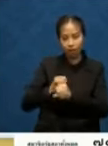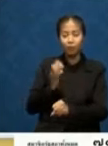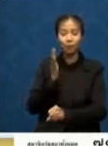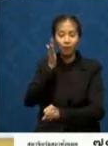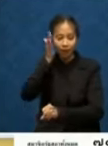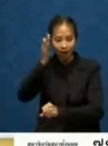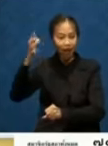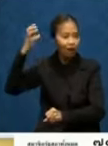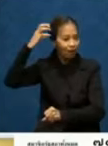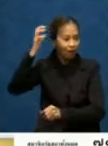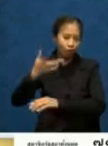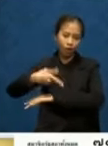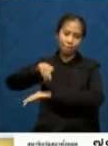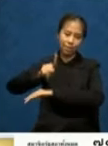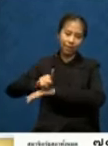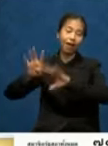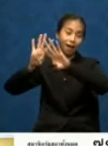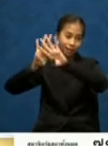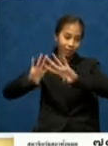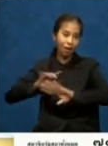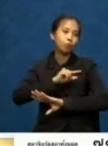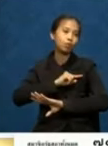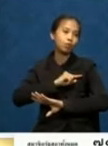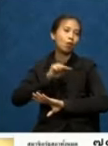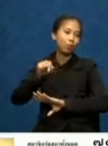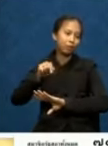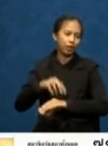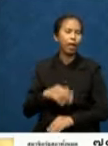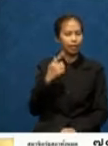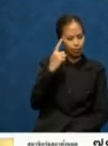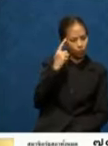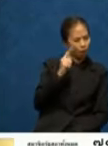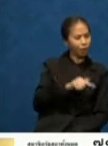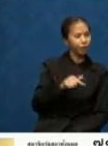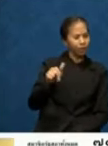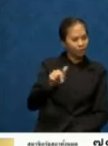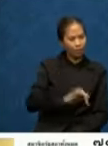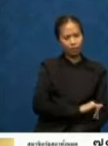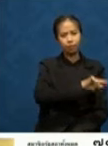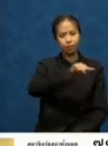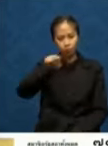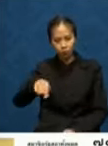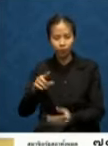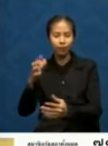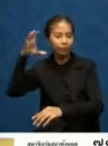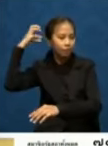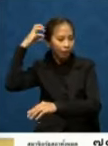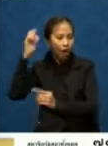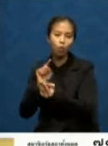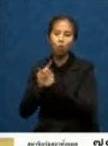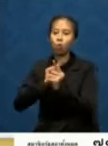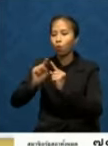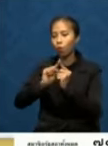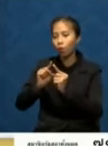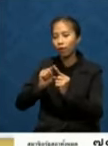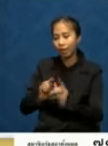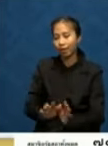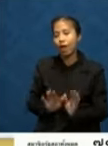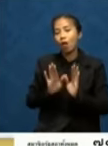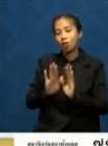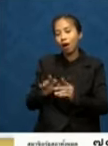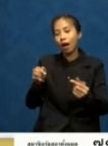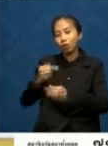ซียนก็เป็นเรื่องที่เป็นจังหวะที่ดียังไงก็ตามก็ขออนุญาตฝากเรื่องเขื่อนในลาวนะครับ